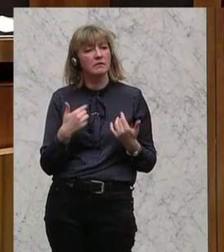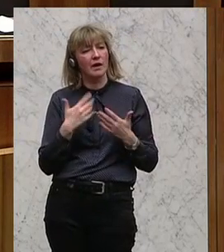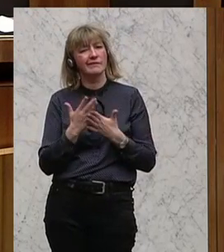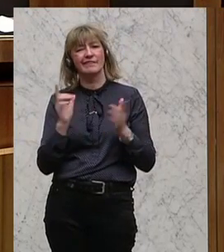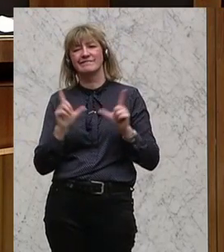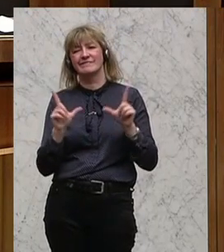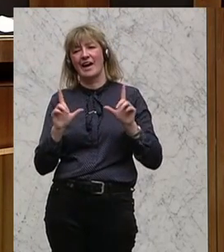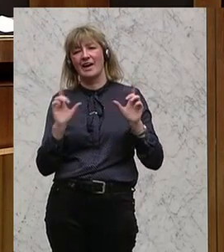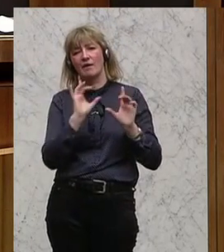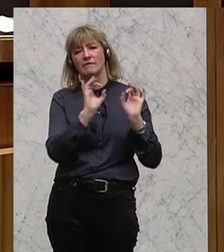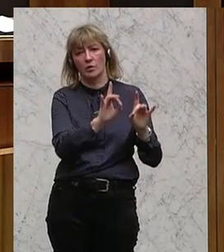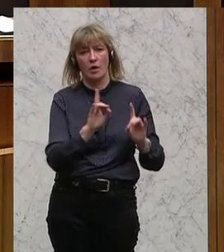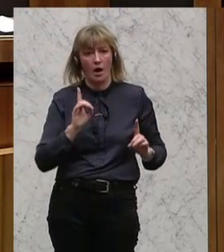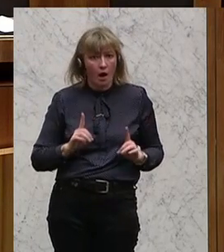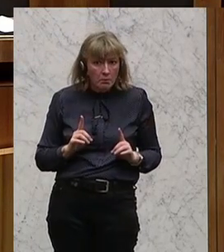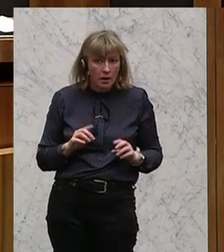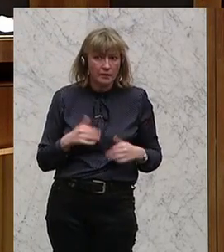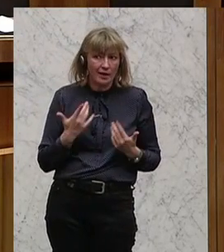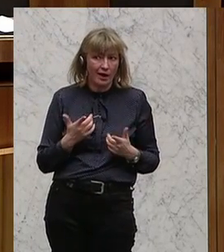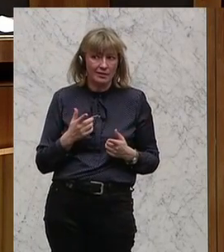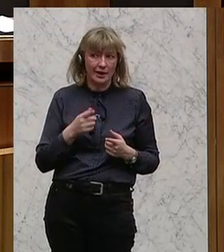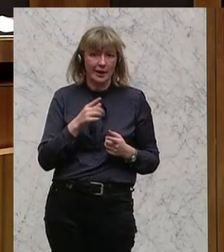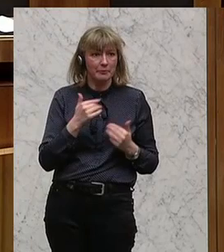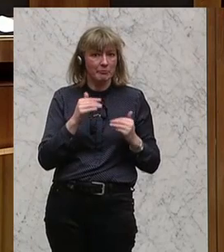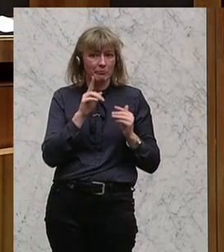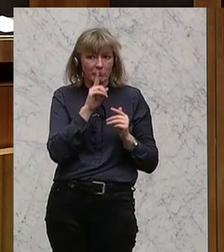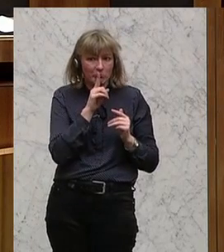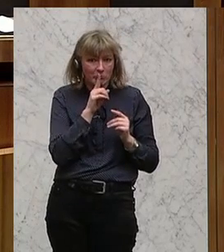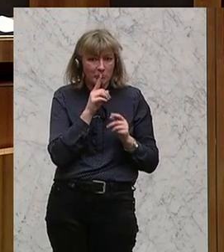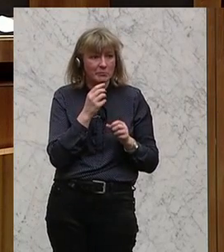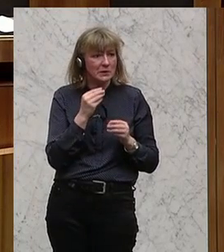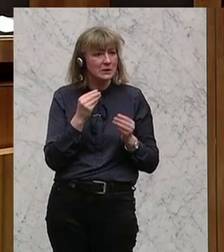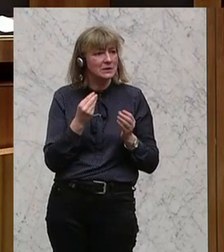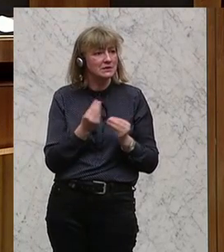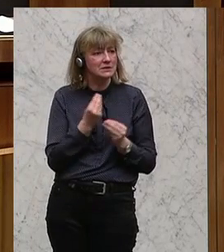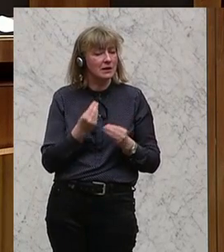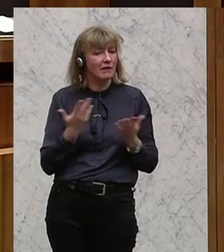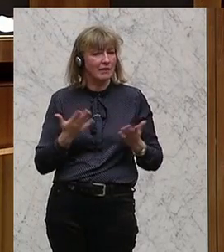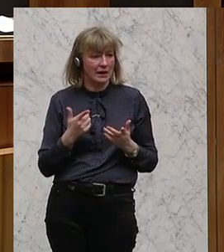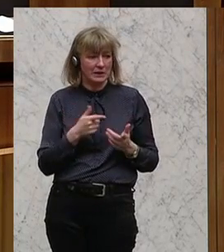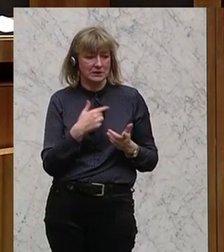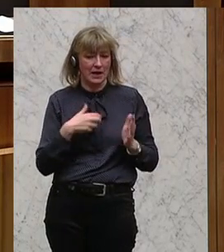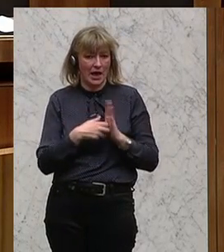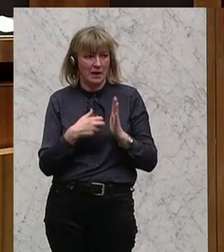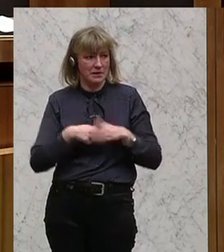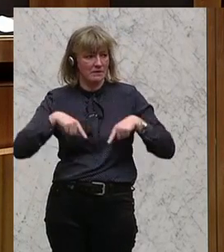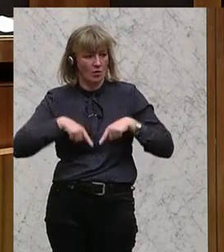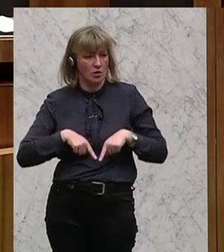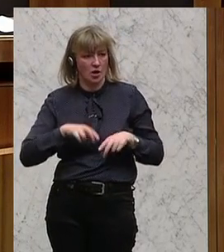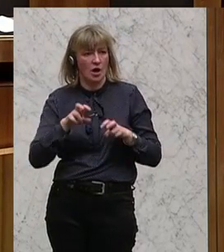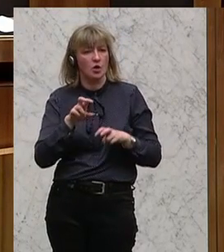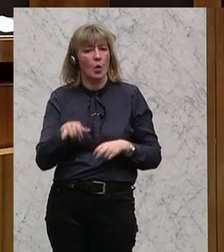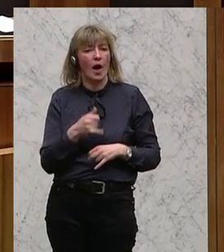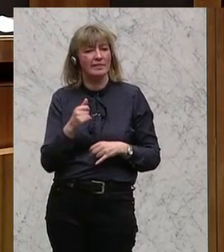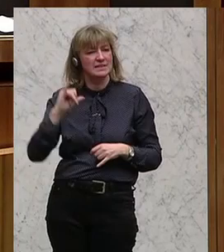abfeiern lassen. Weniger laut ist es dann schon um einen interessanten Nebenaspekt in dieser ganzen Sache geworden, und da darf ich den AMS-Vorstand